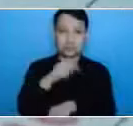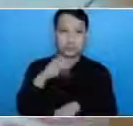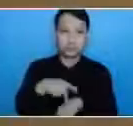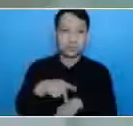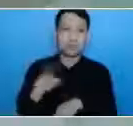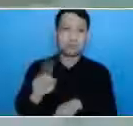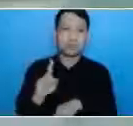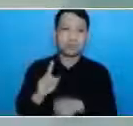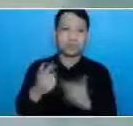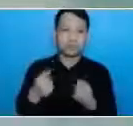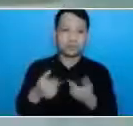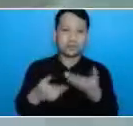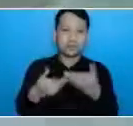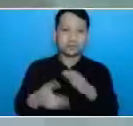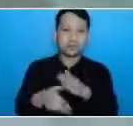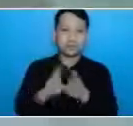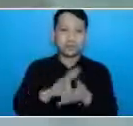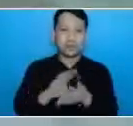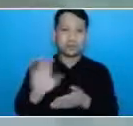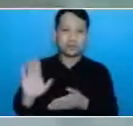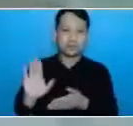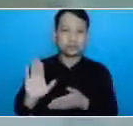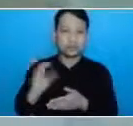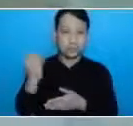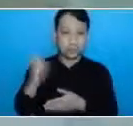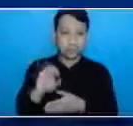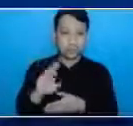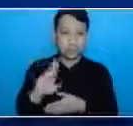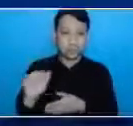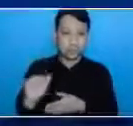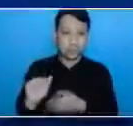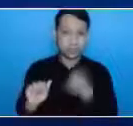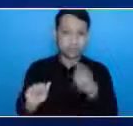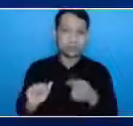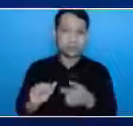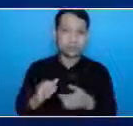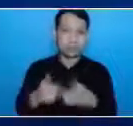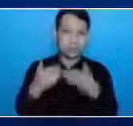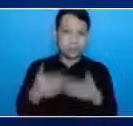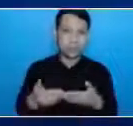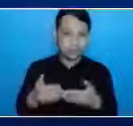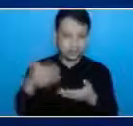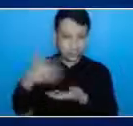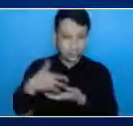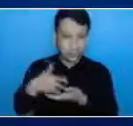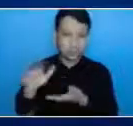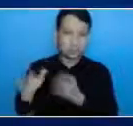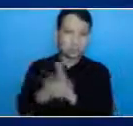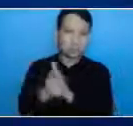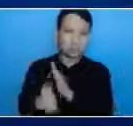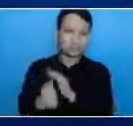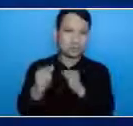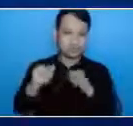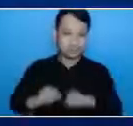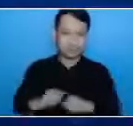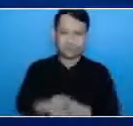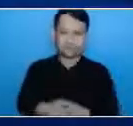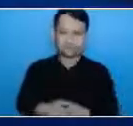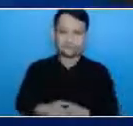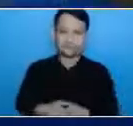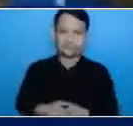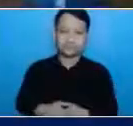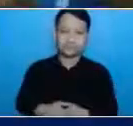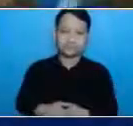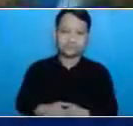ng gobyerno ng bakuna. Naniniwala din ang senador na sobra pa ang 82.5 billion pesos na pondo